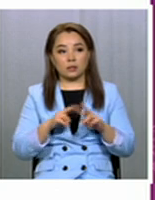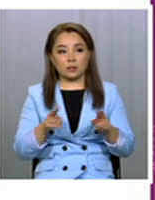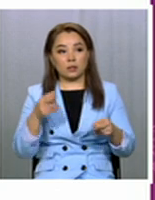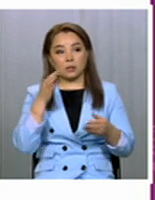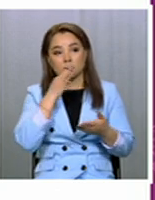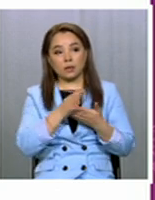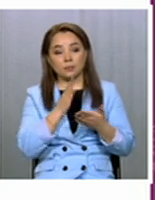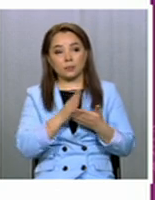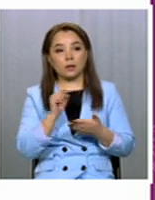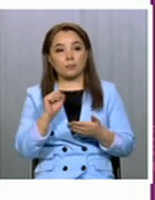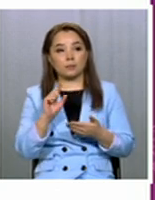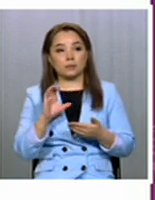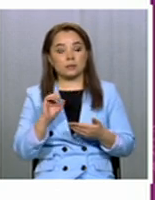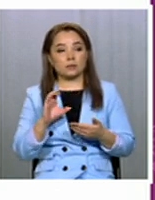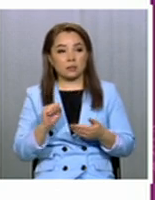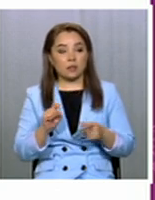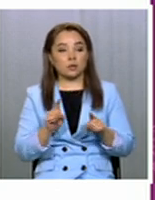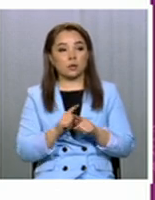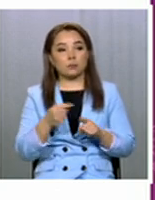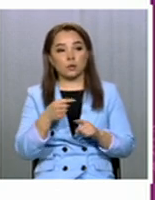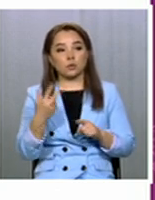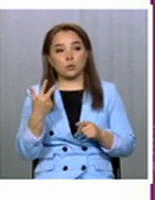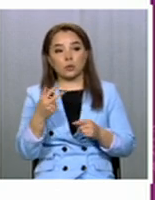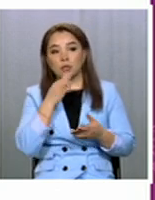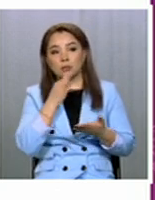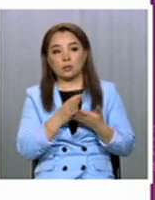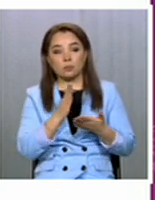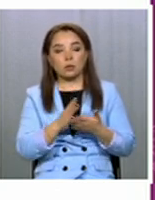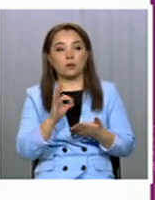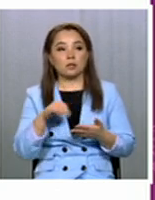Оның абсциссасы минус 3-ке тең, ординаты